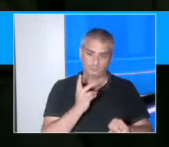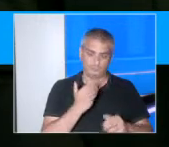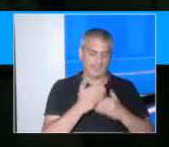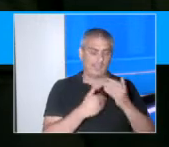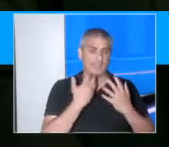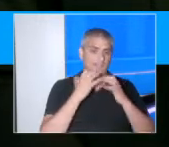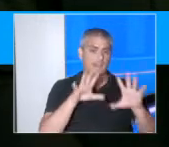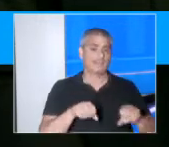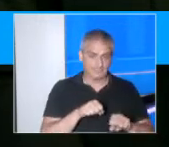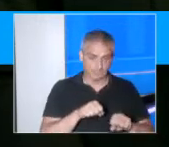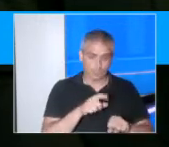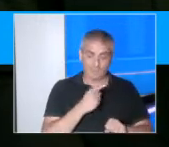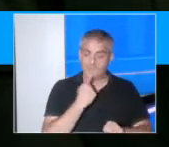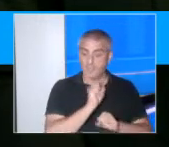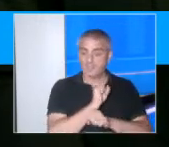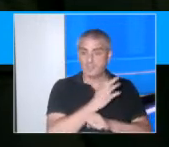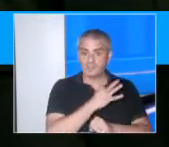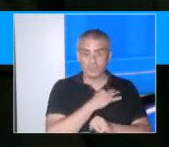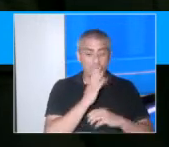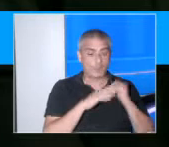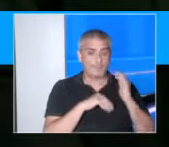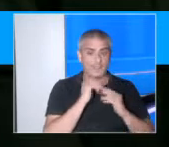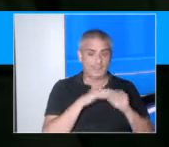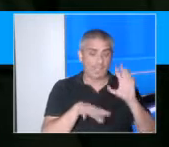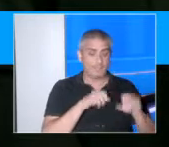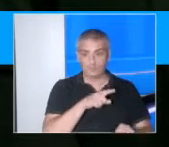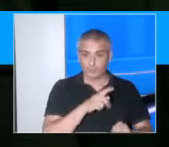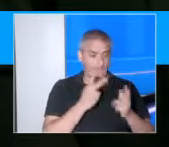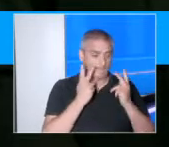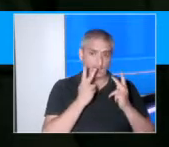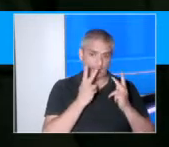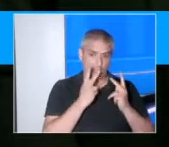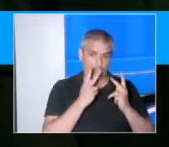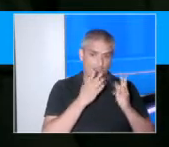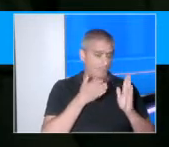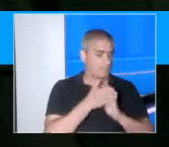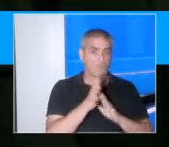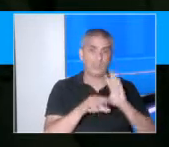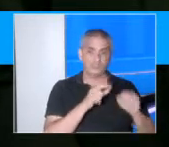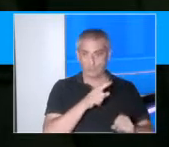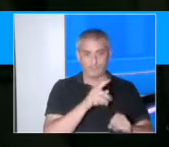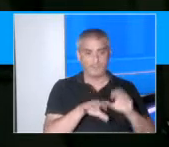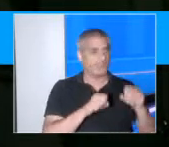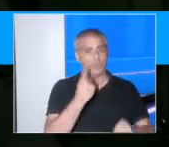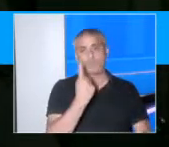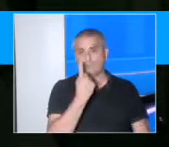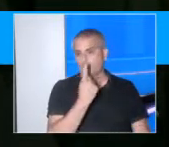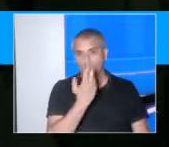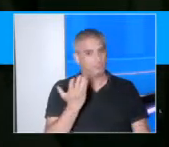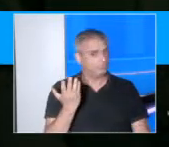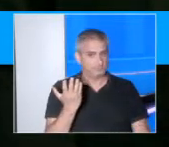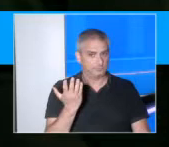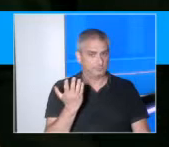לקדם את הסיפוח. והטענה שלנו שהבנייה בשטחים, בעיקר בעומק השטחים, בהתנחלויות המבודדות,